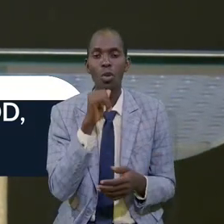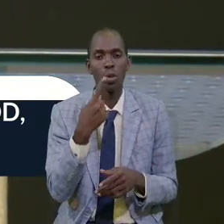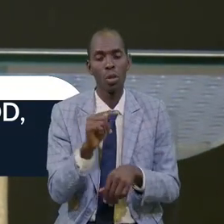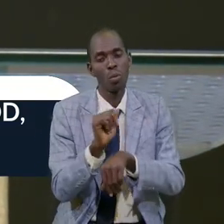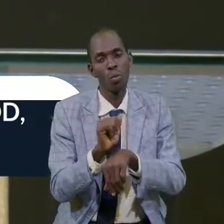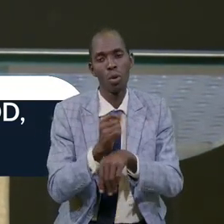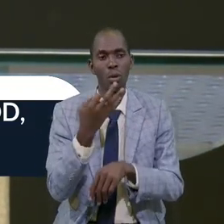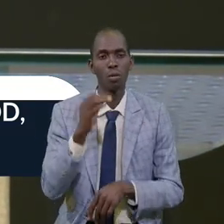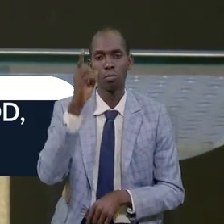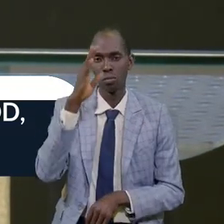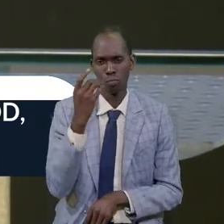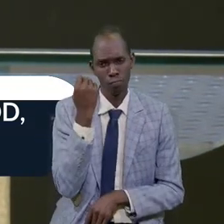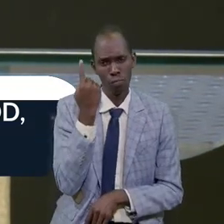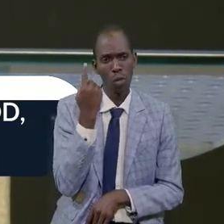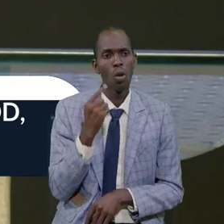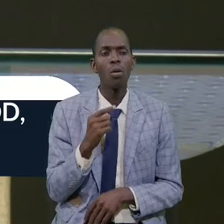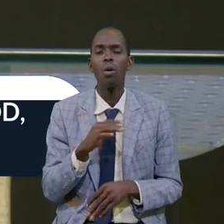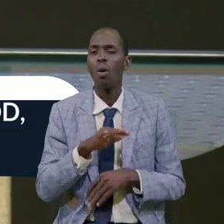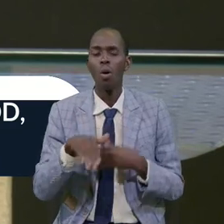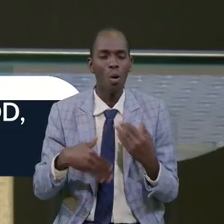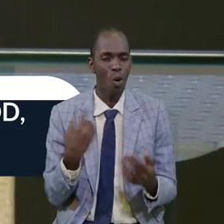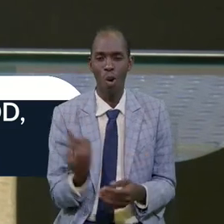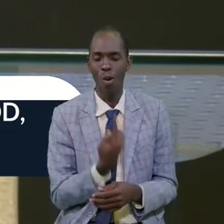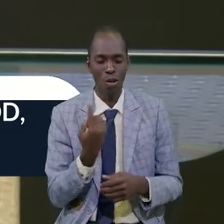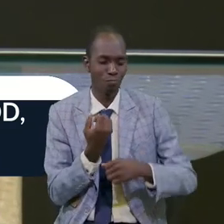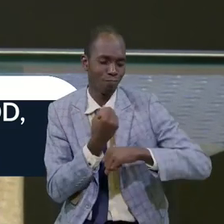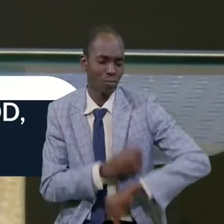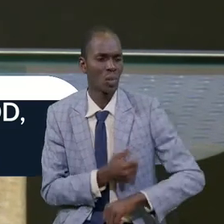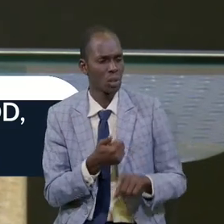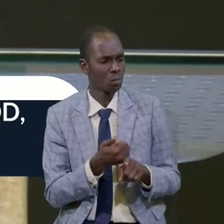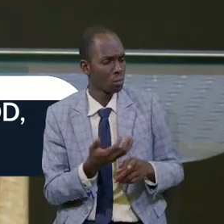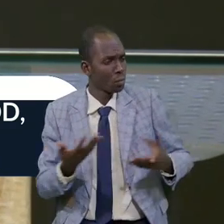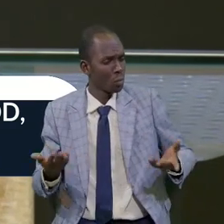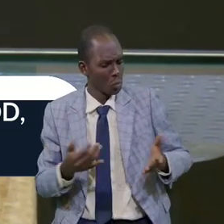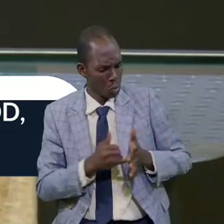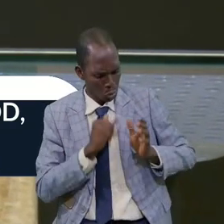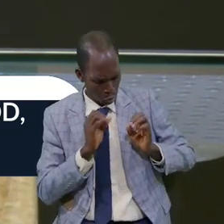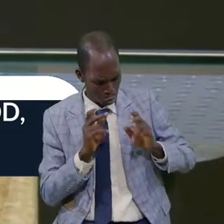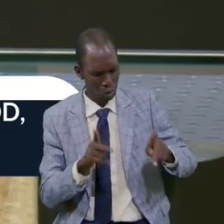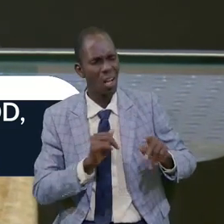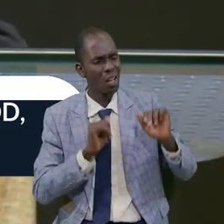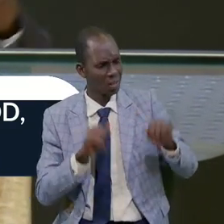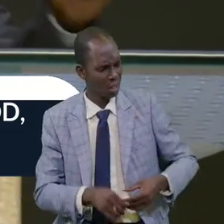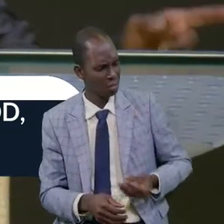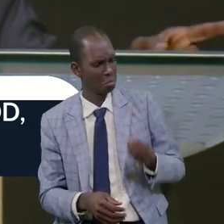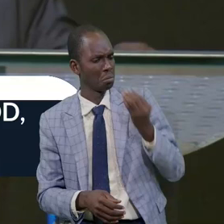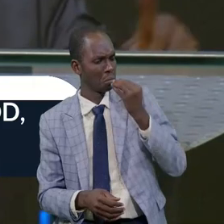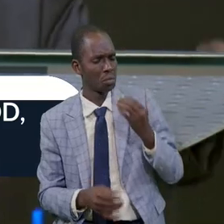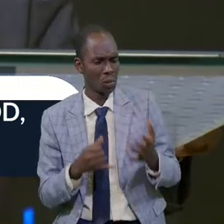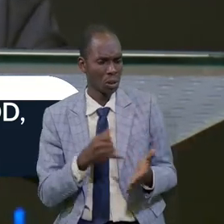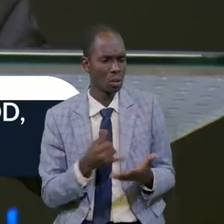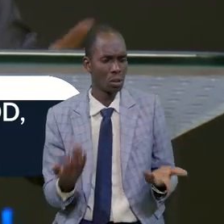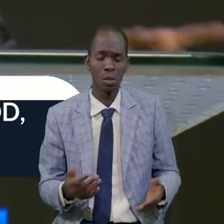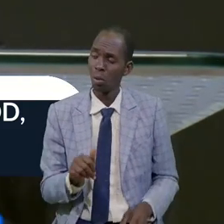pas l'œuvre de Dieu. Chaque fois, tu te justifies, c'est bon, je peux prendre ça. Et puis,